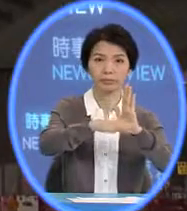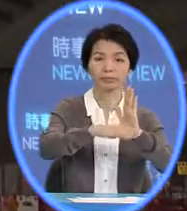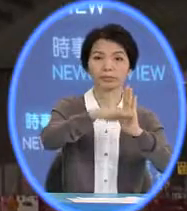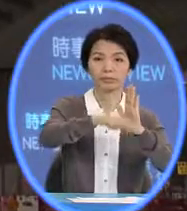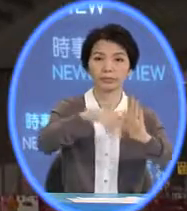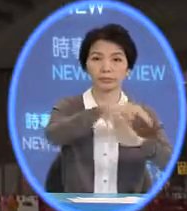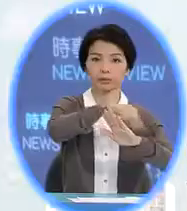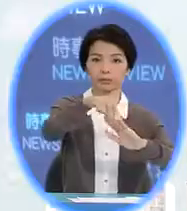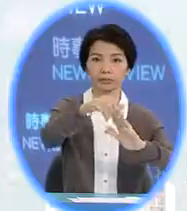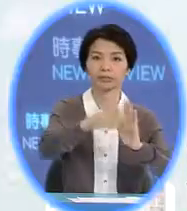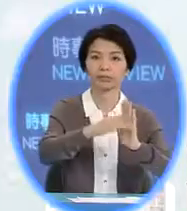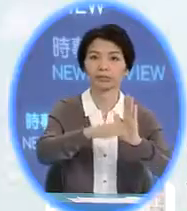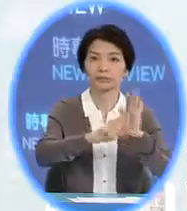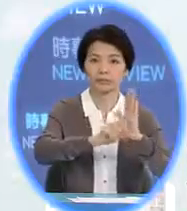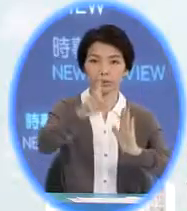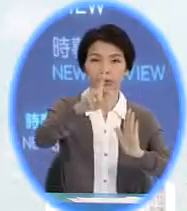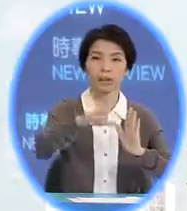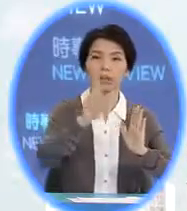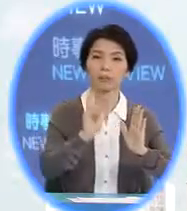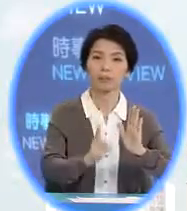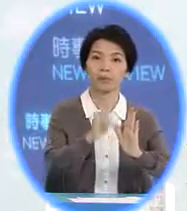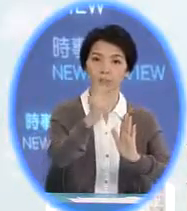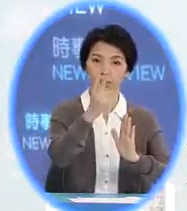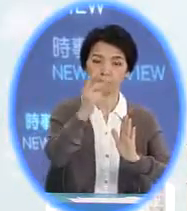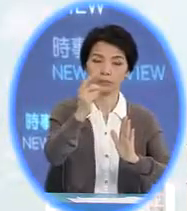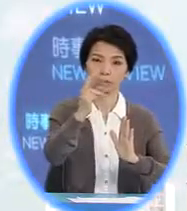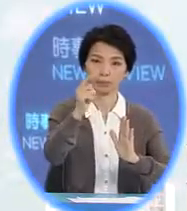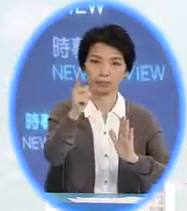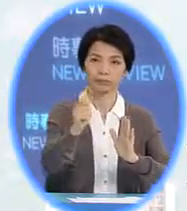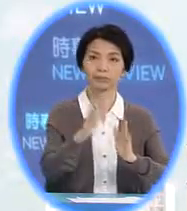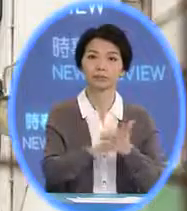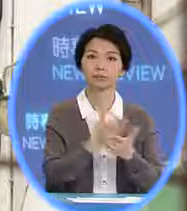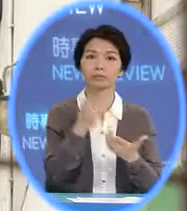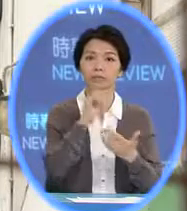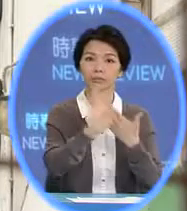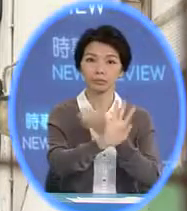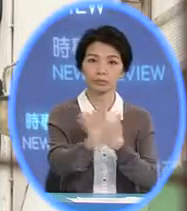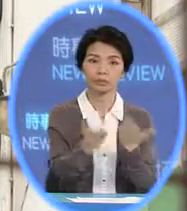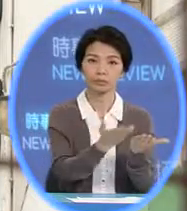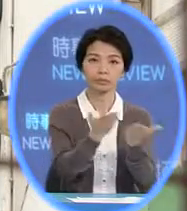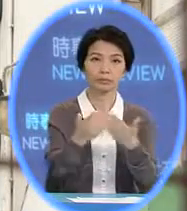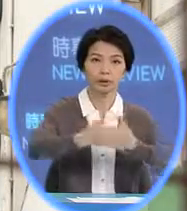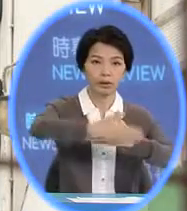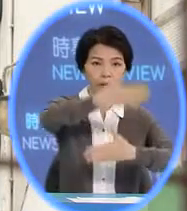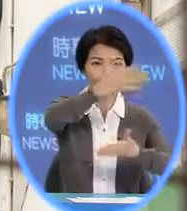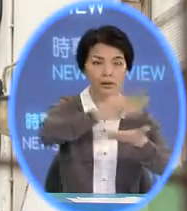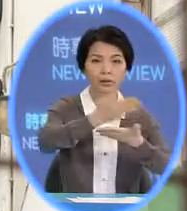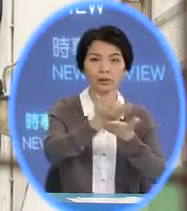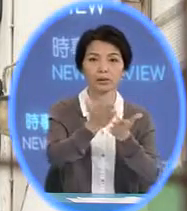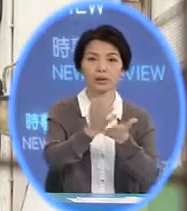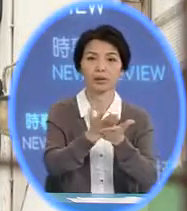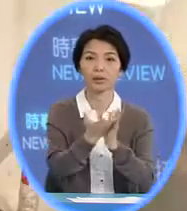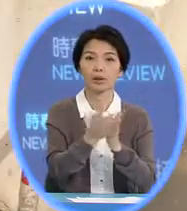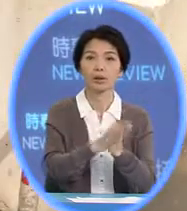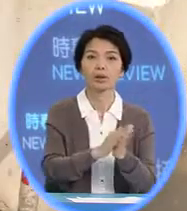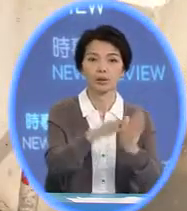標，部分更加超出25%。不過港鐵到依家仲未對外公布涉事大廈嘅名稱同埋錄得嘅所